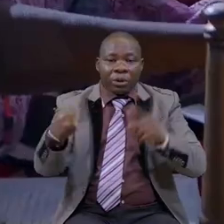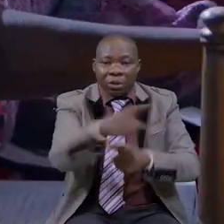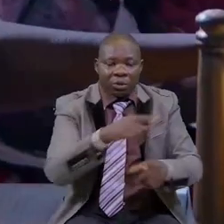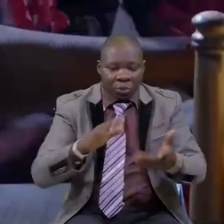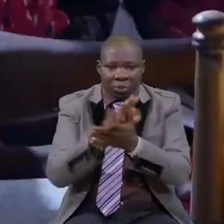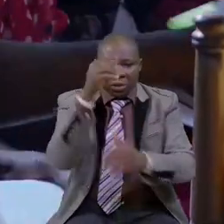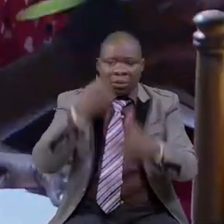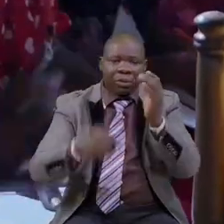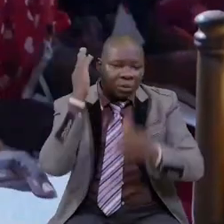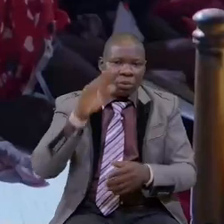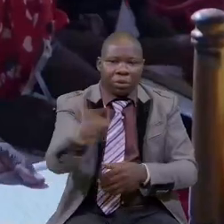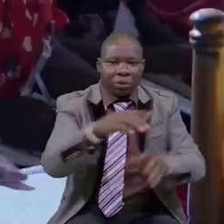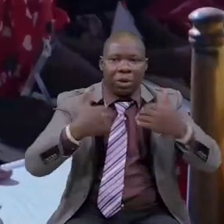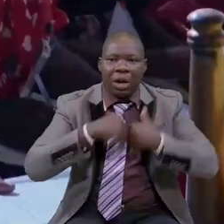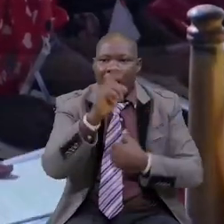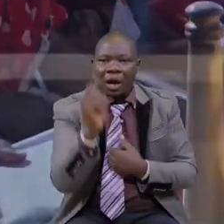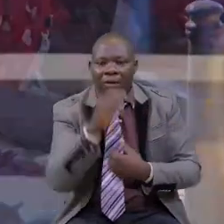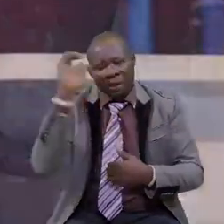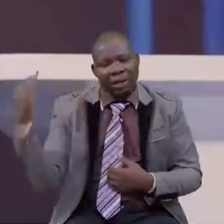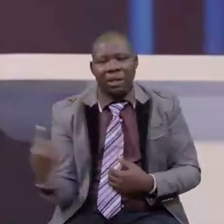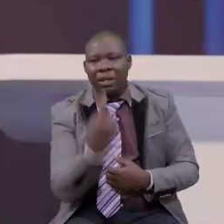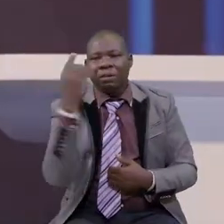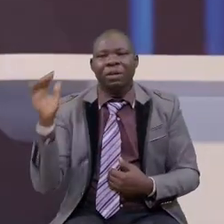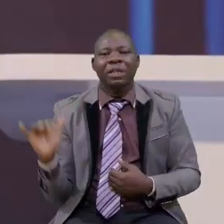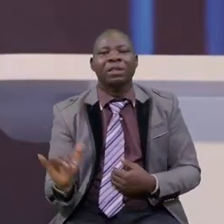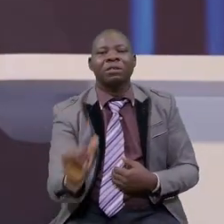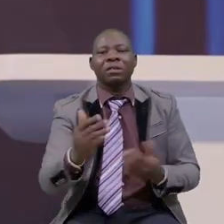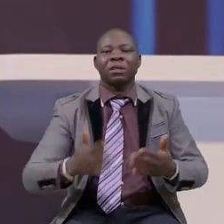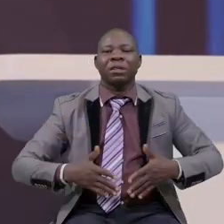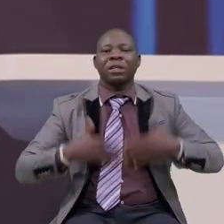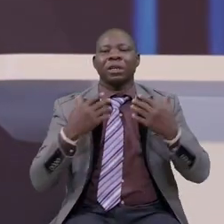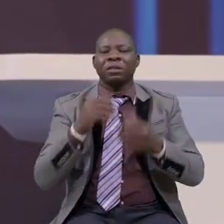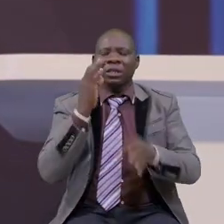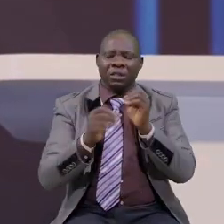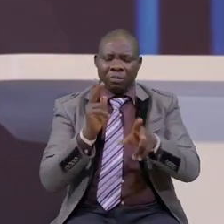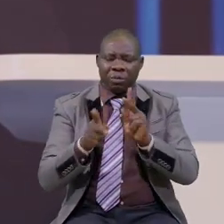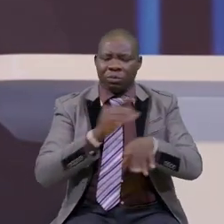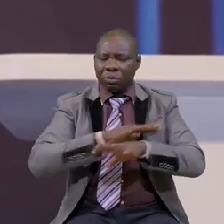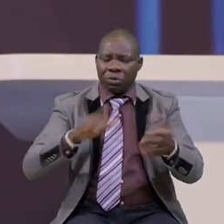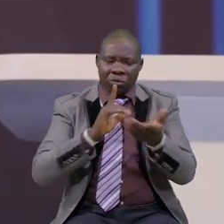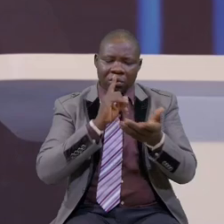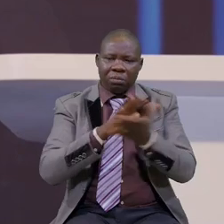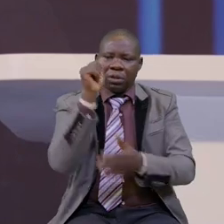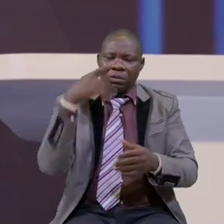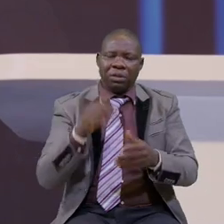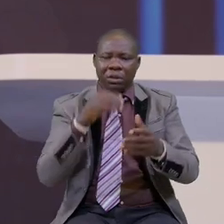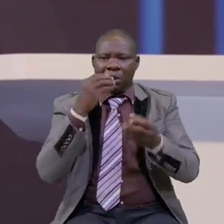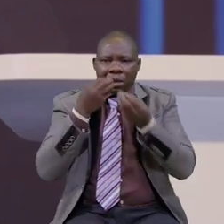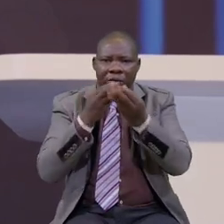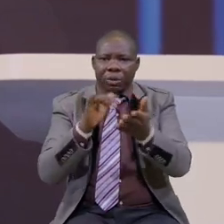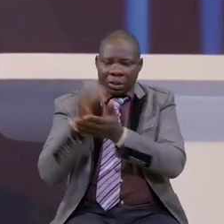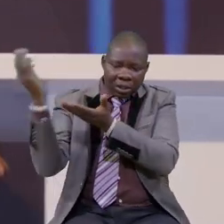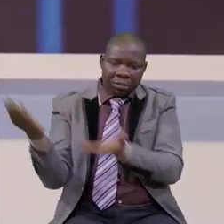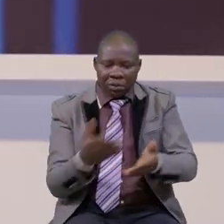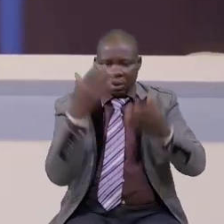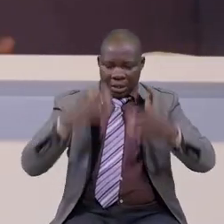que j'aurai? La vie éternelle. Vous savez, si les gens ne croient pas aux informations qui apportent